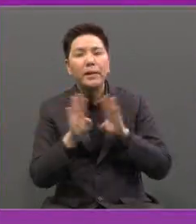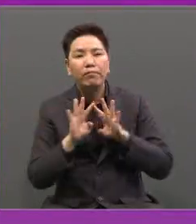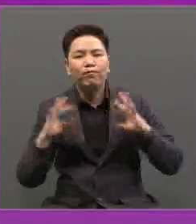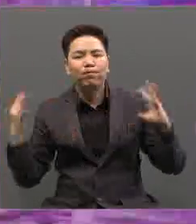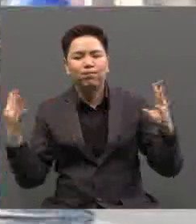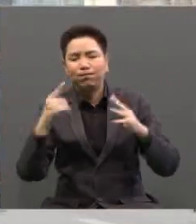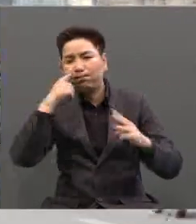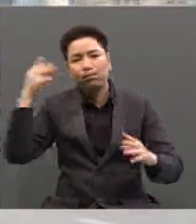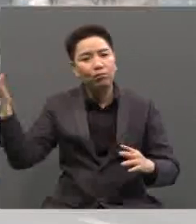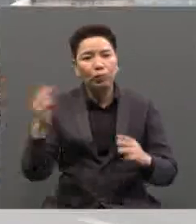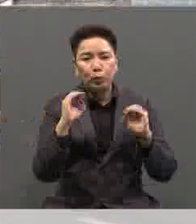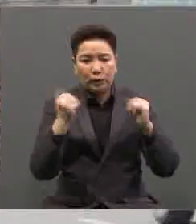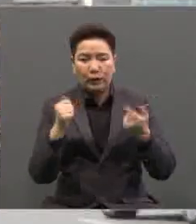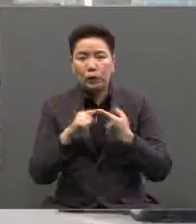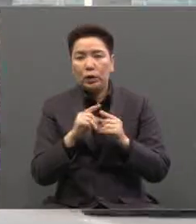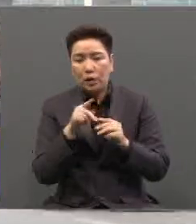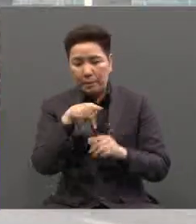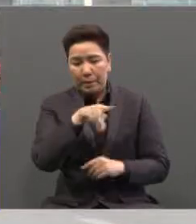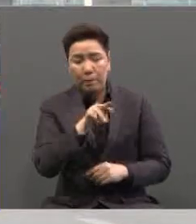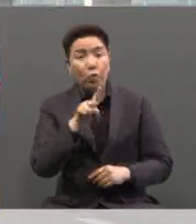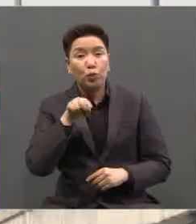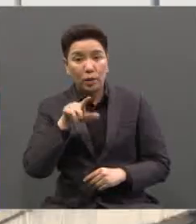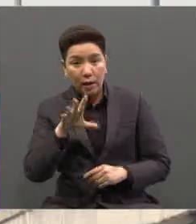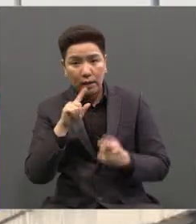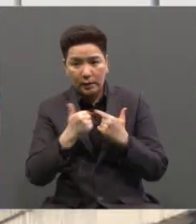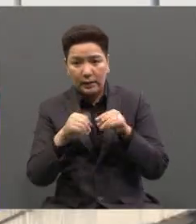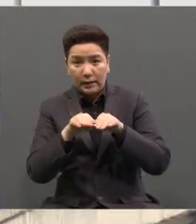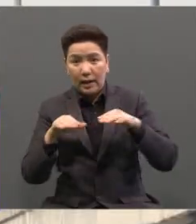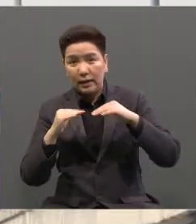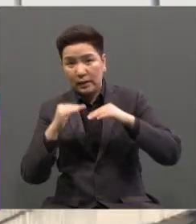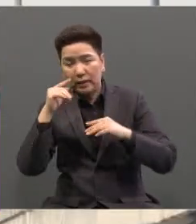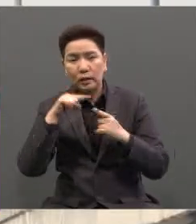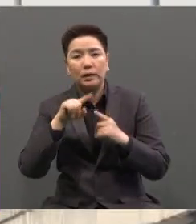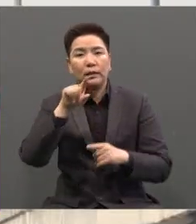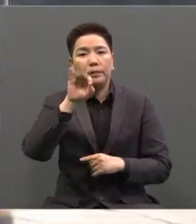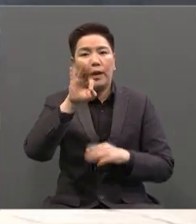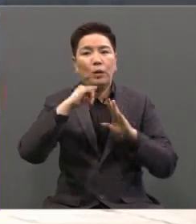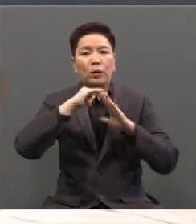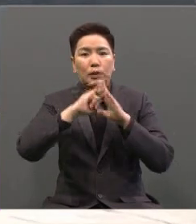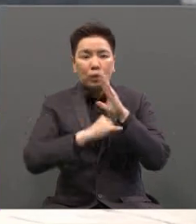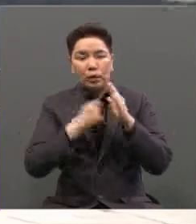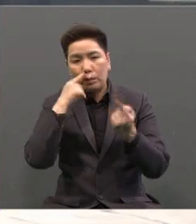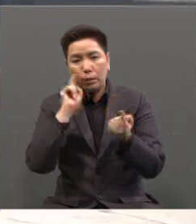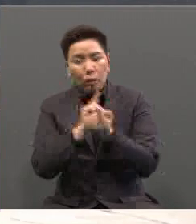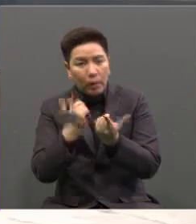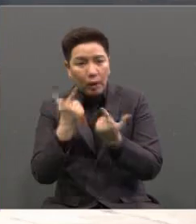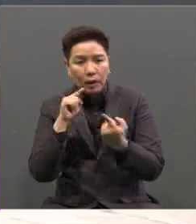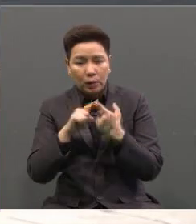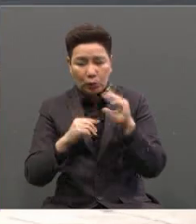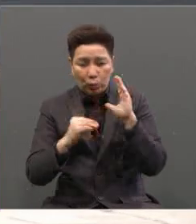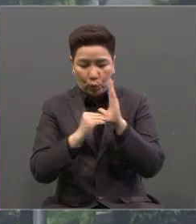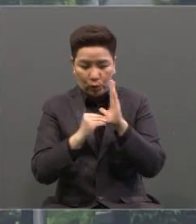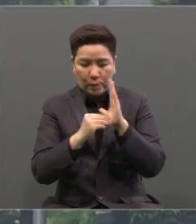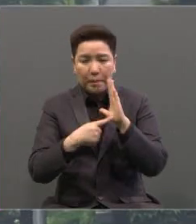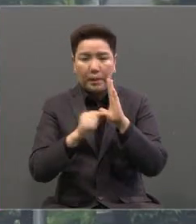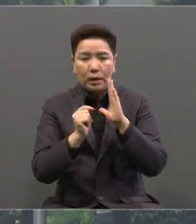ปริมาณฝุ่น PM 2.5ในประเทศที่ตอนนี้พบเกินค่ามาตรฐานใน 29จังหวัดครับประกอบไปด้วยกรุงเทพฯ